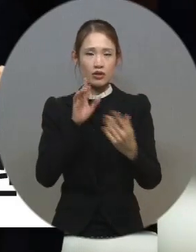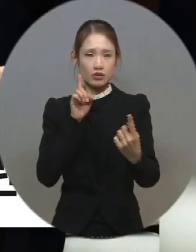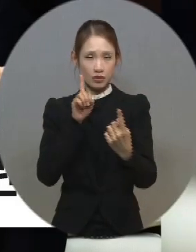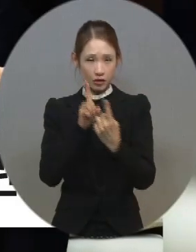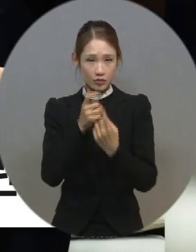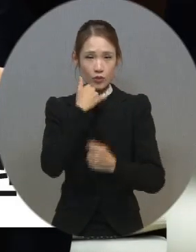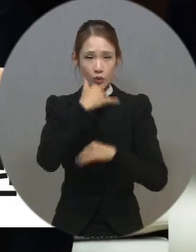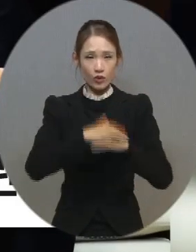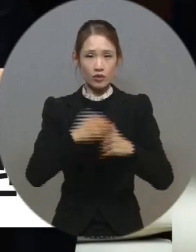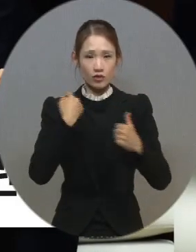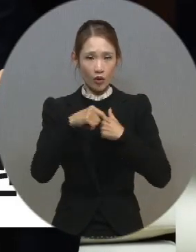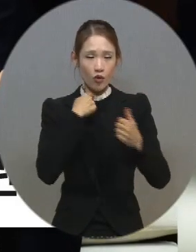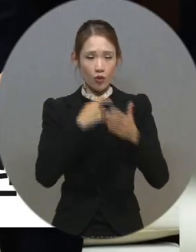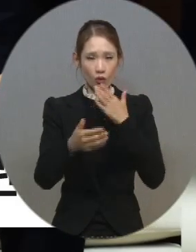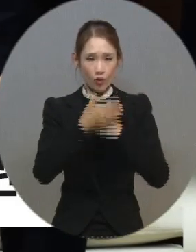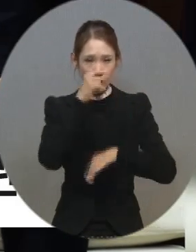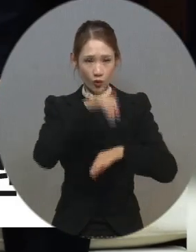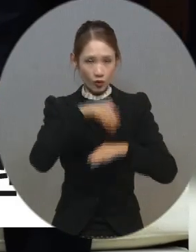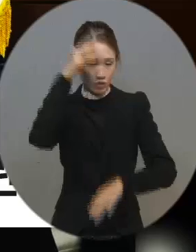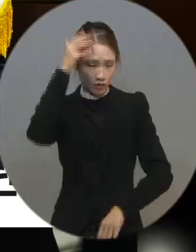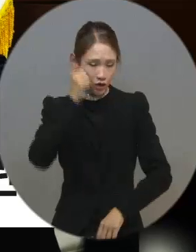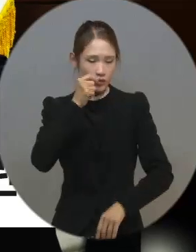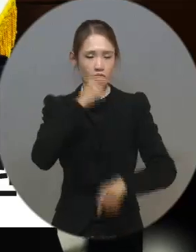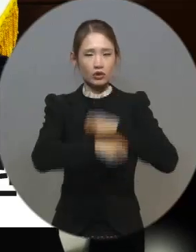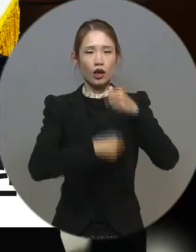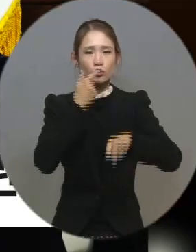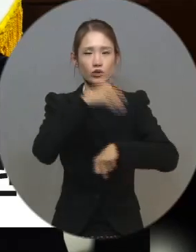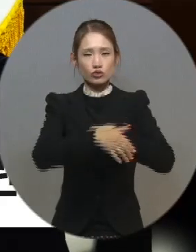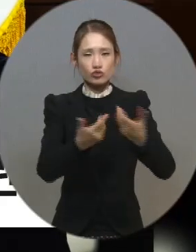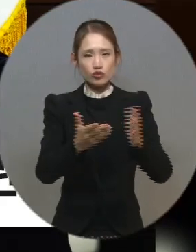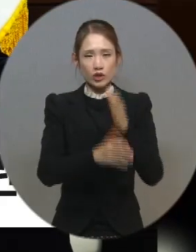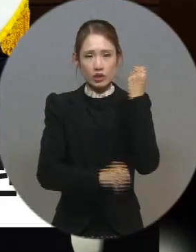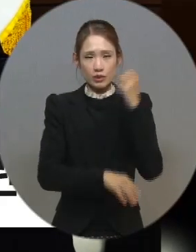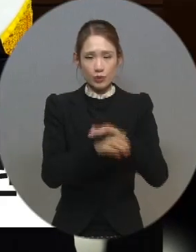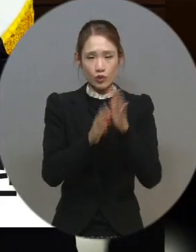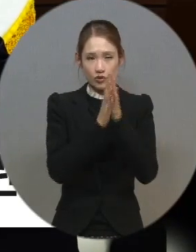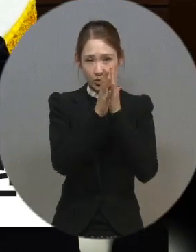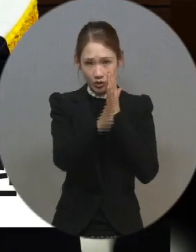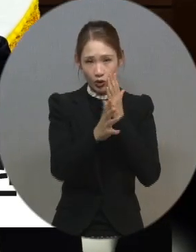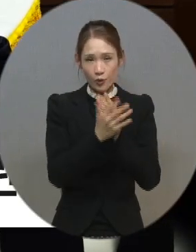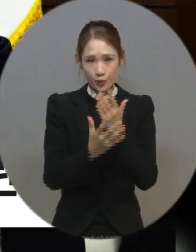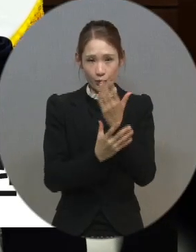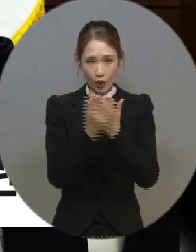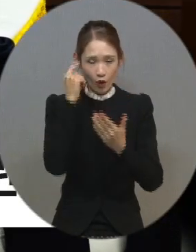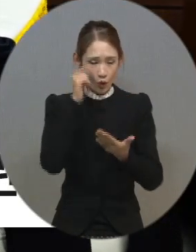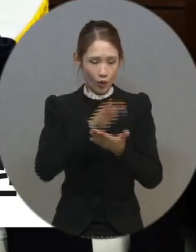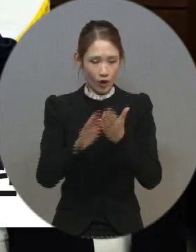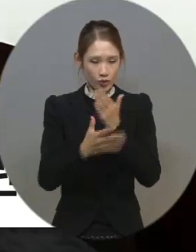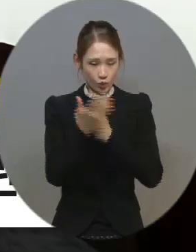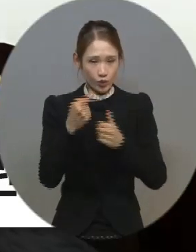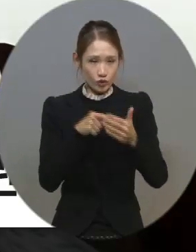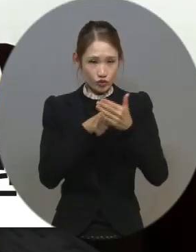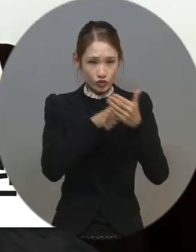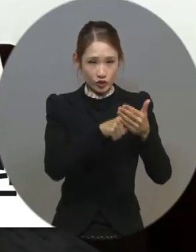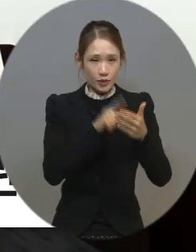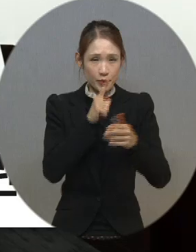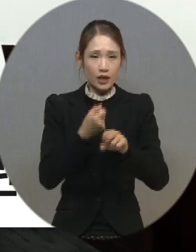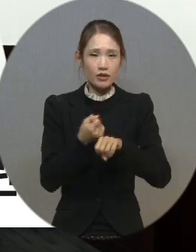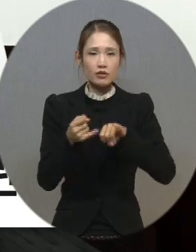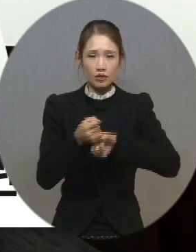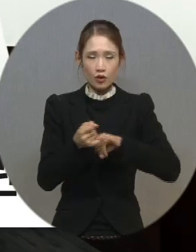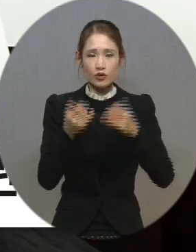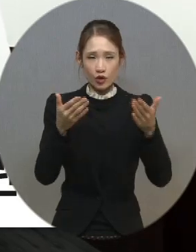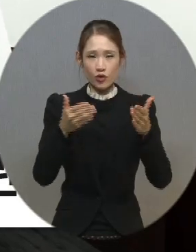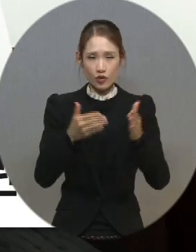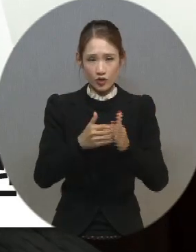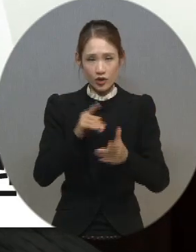경험과 교훈을 참고해 자유민주적 기본질서에 입각한 평화통일을 추진하겠다는 의견을 전했습니다. 이에 슈나이더